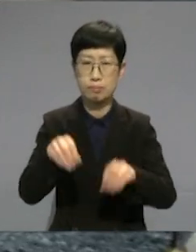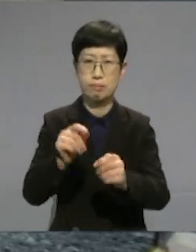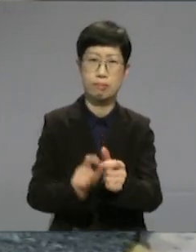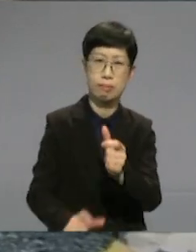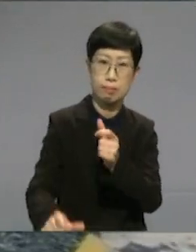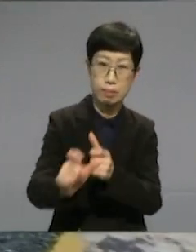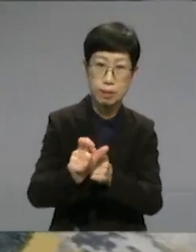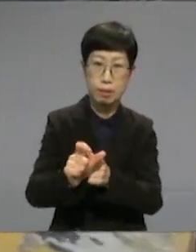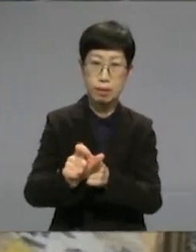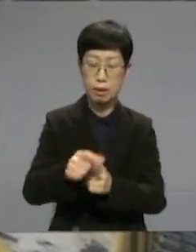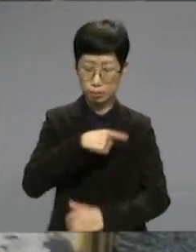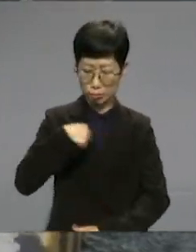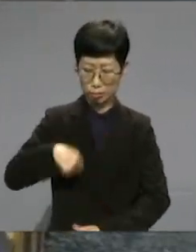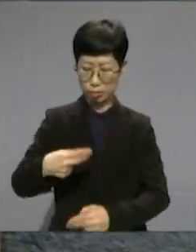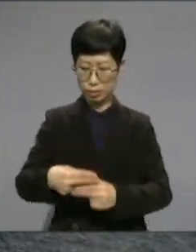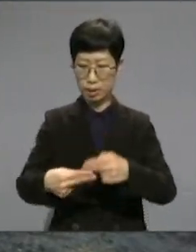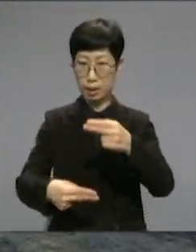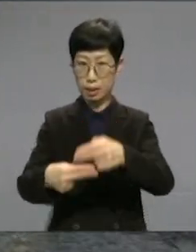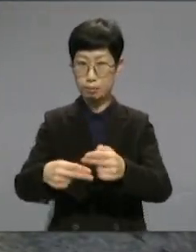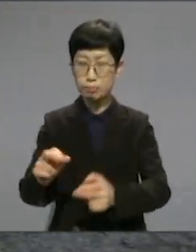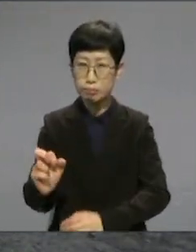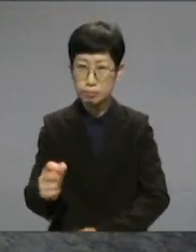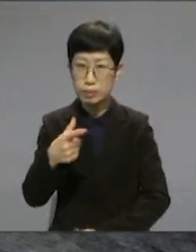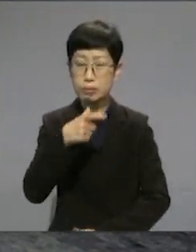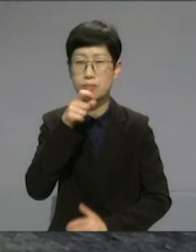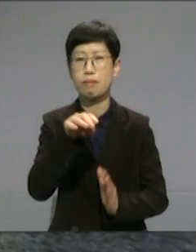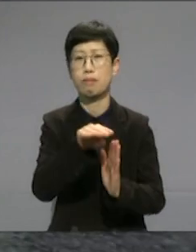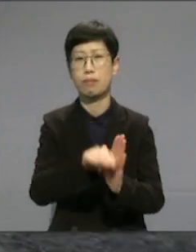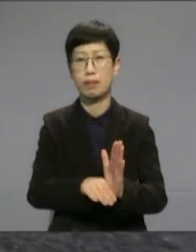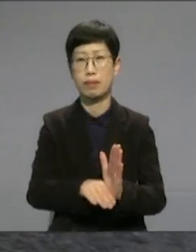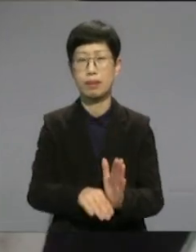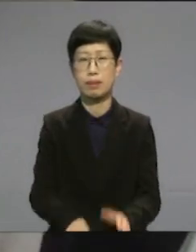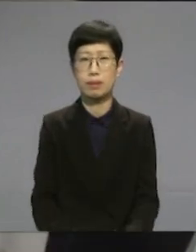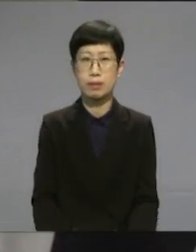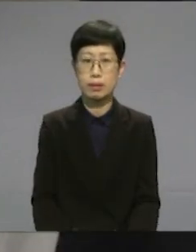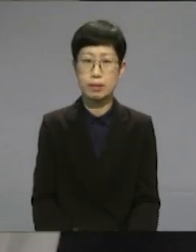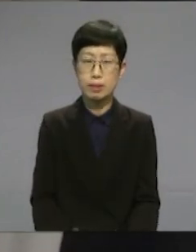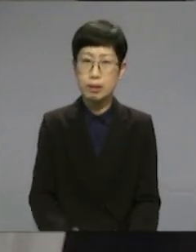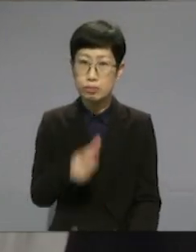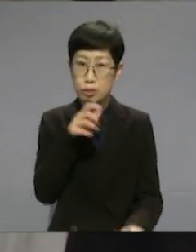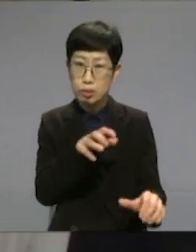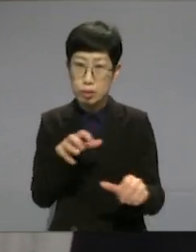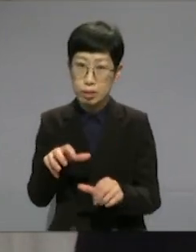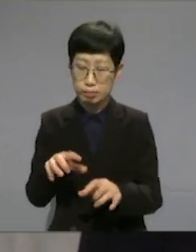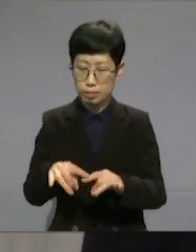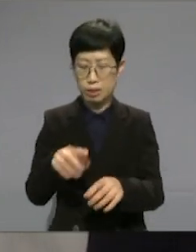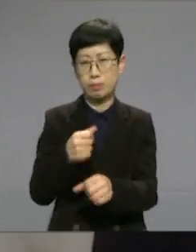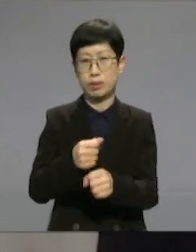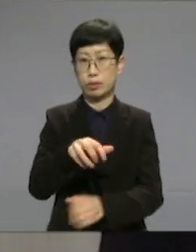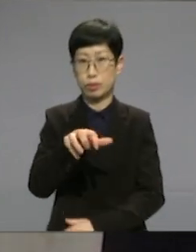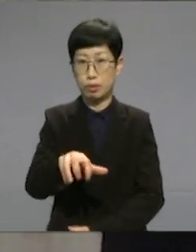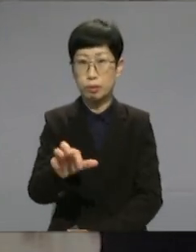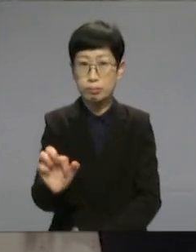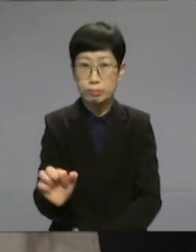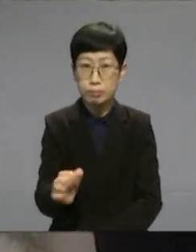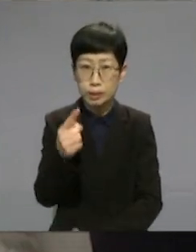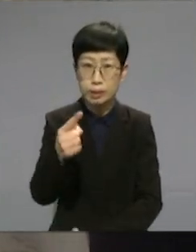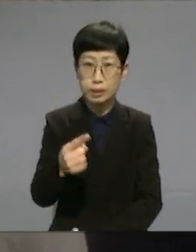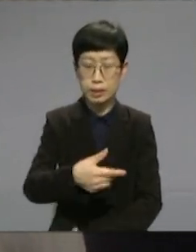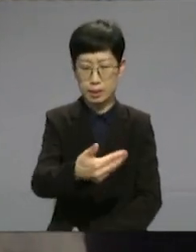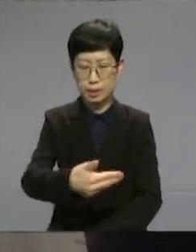강상류 중국 댐들이 원인으로 지목됐습니다 수력 발전은 특히 강의 흐름을 바꿔 수지를